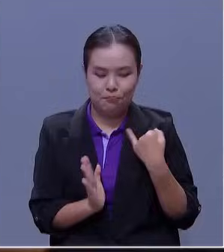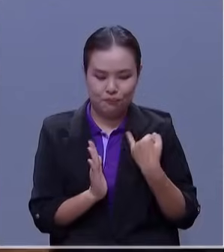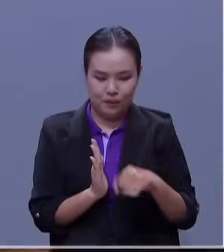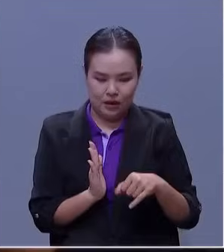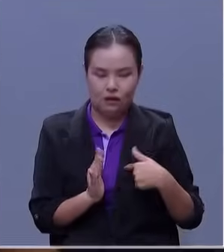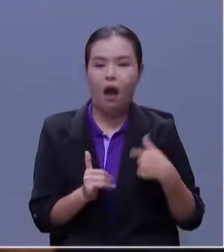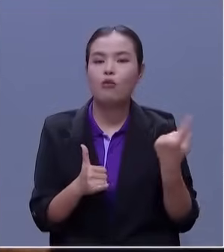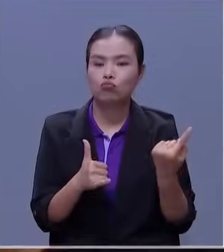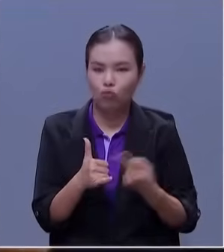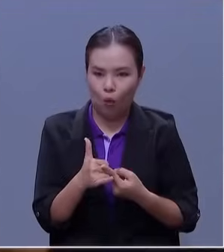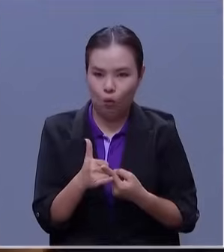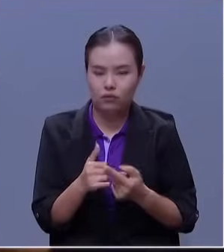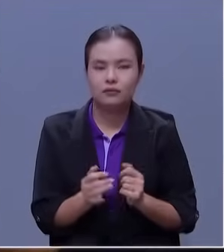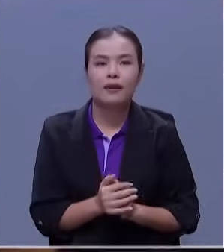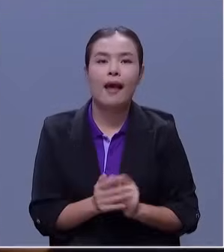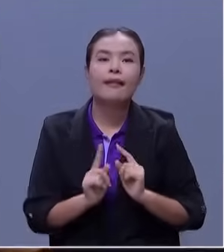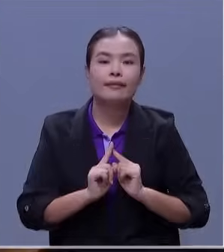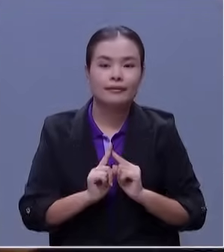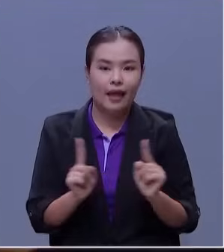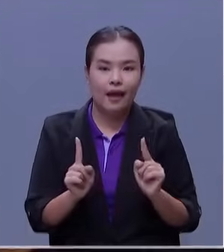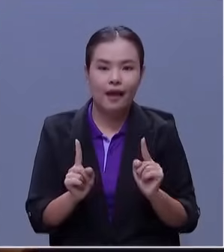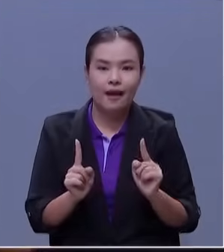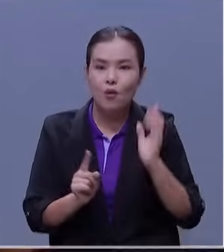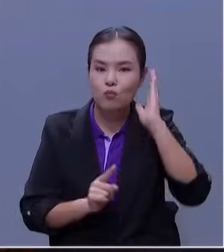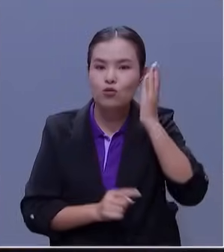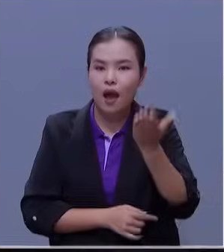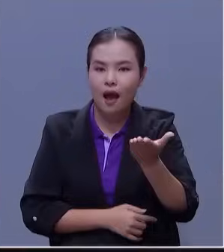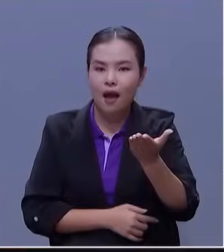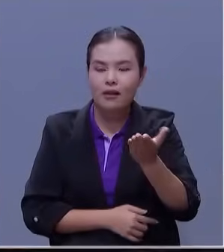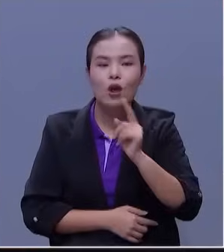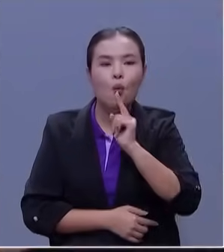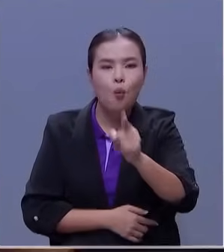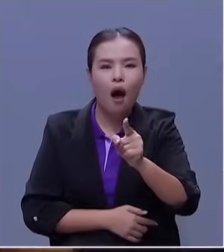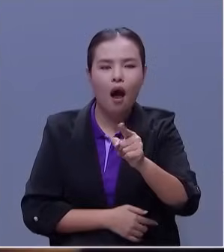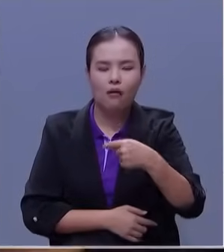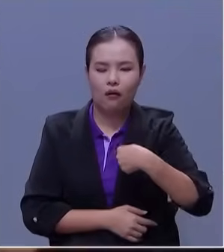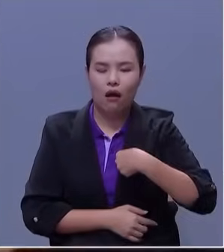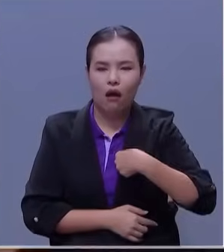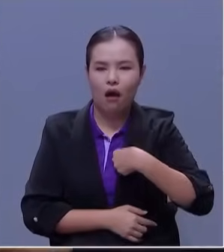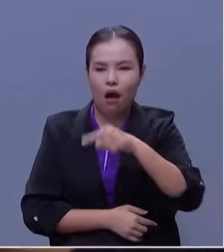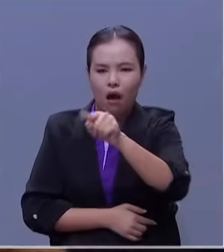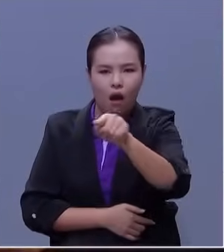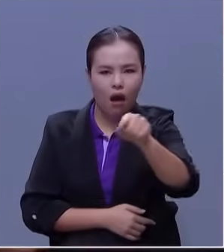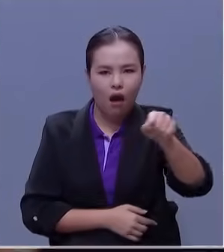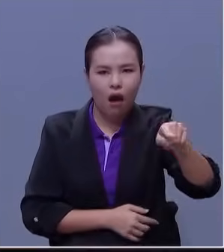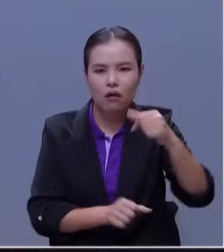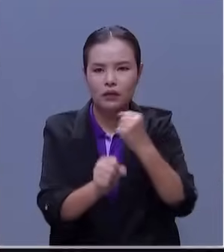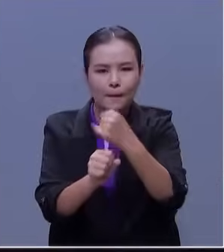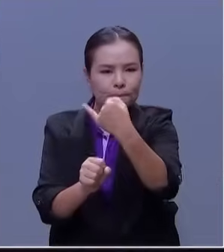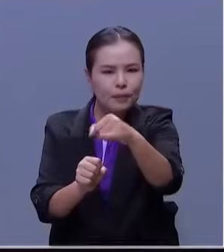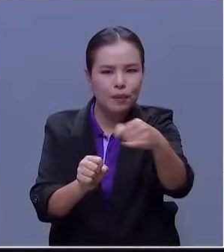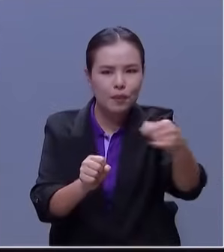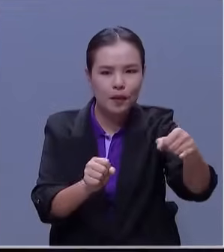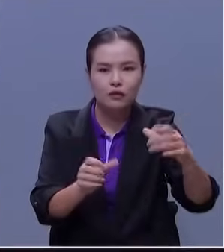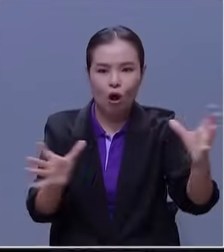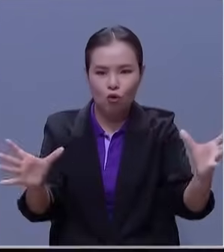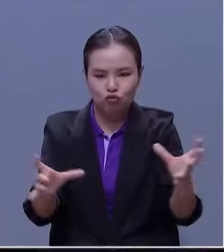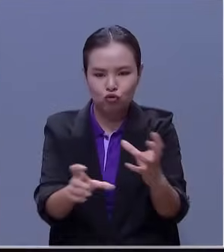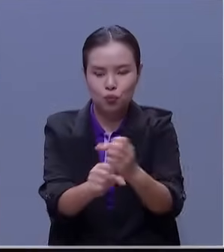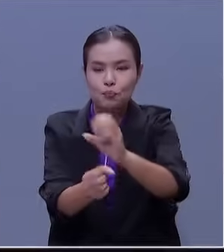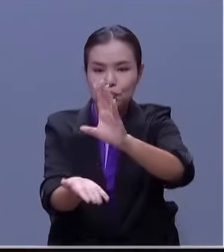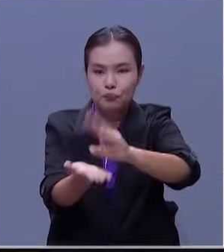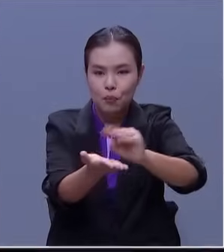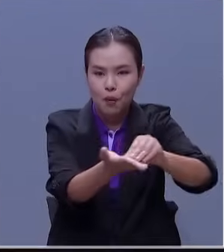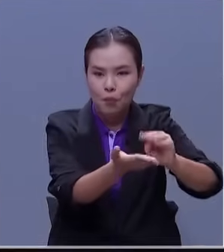นินคดีไปแต่ในส่วนที่เสียแป้งกล่าวหามาบอกว่าคนนู้นคนนี้มีส่วนเกี่ยวข้องยังไงตรงนี้ก็ต้องไปรวบรวมพยานหลักฐ